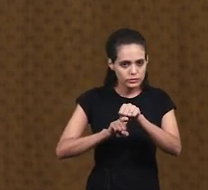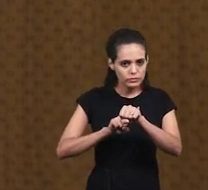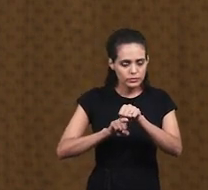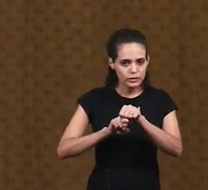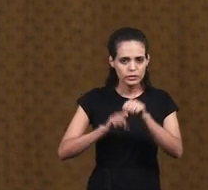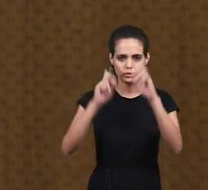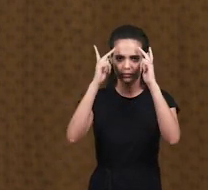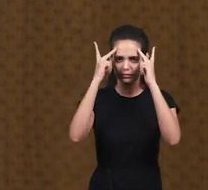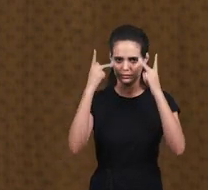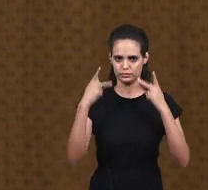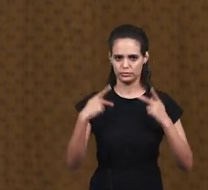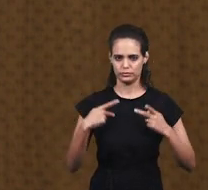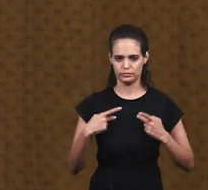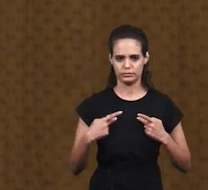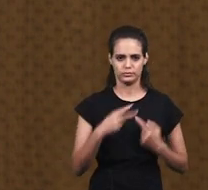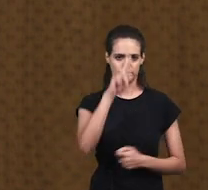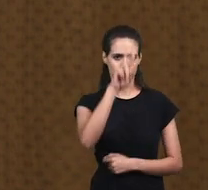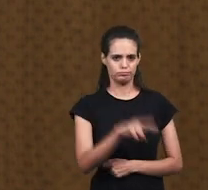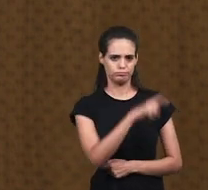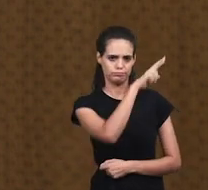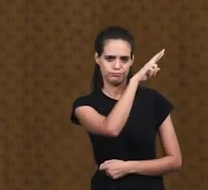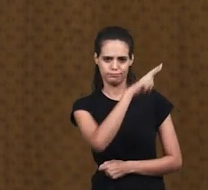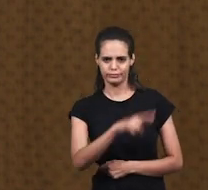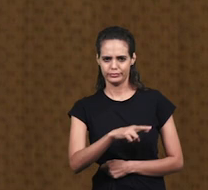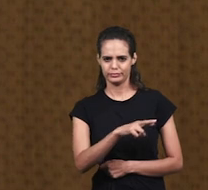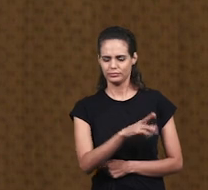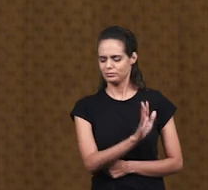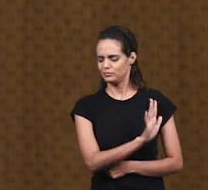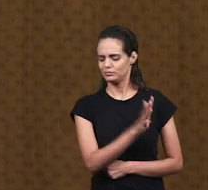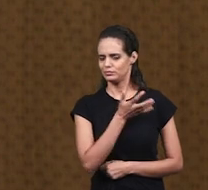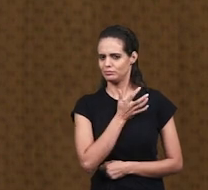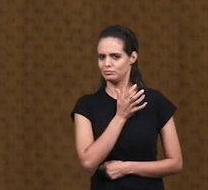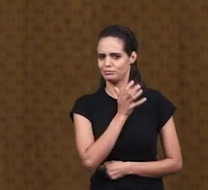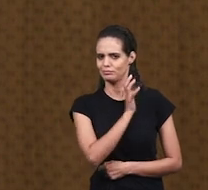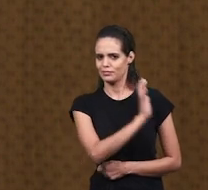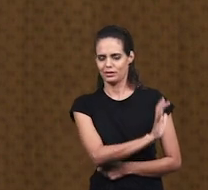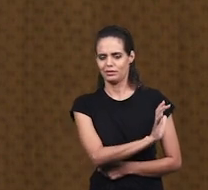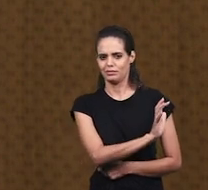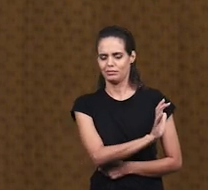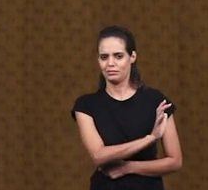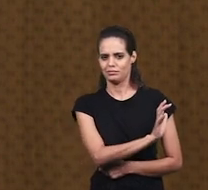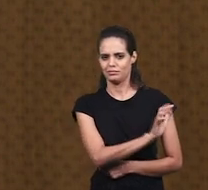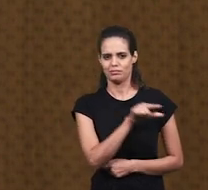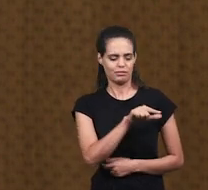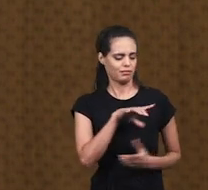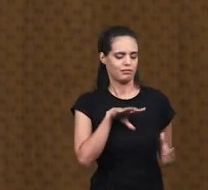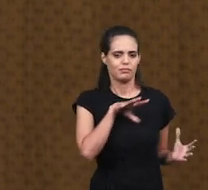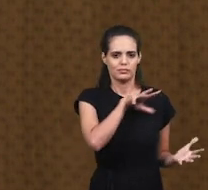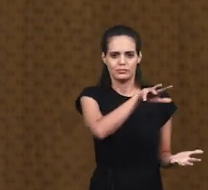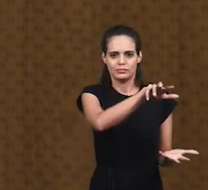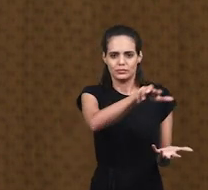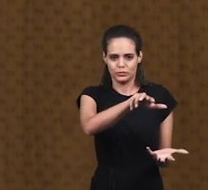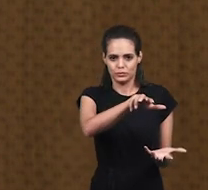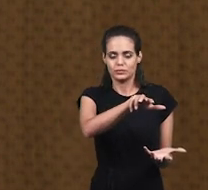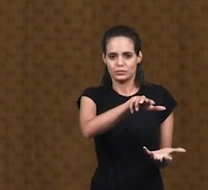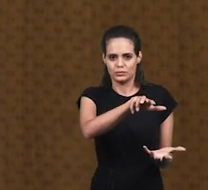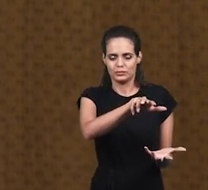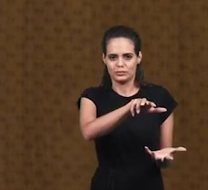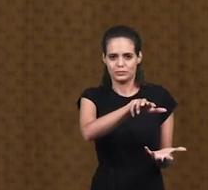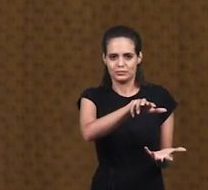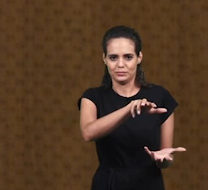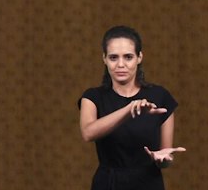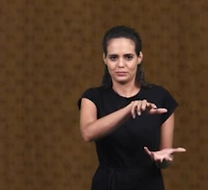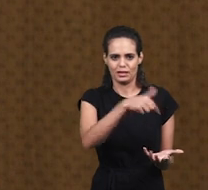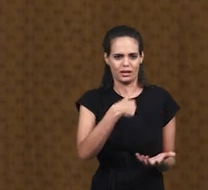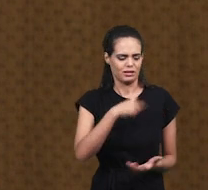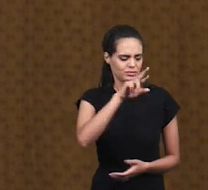renie, il se prosterne devant le monde, il tombe. Quand il tombe pour le monde, il